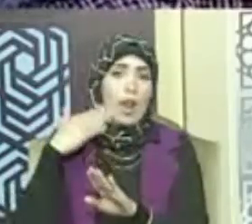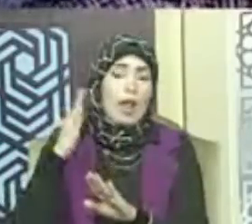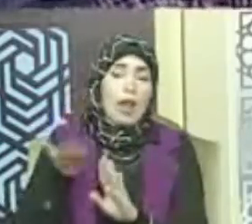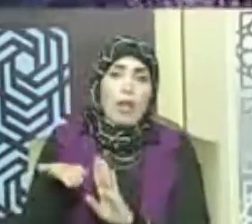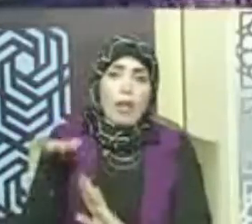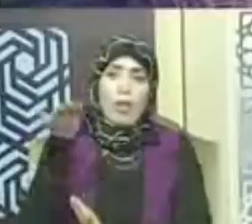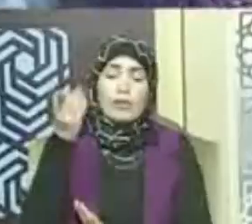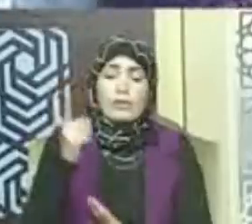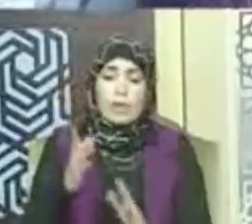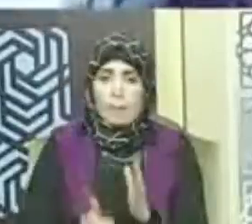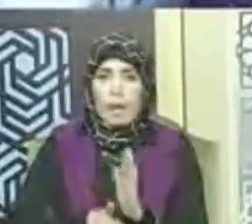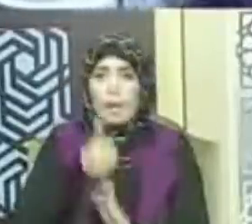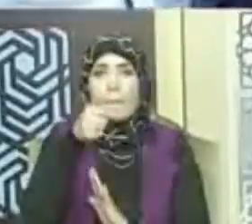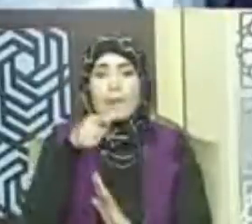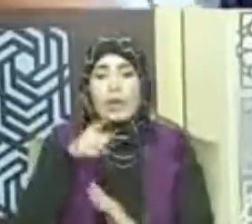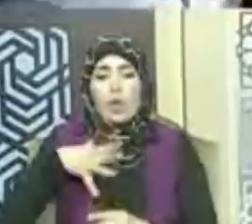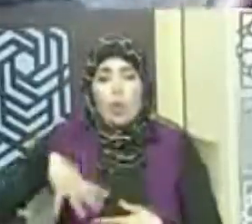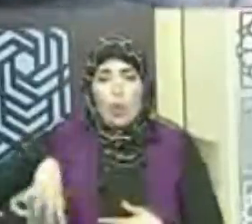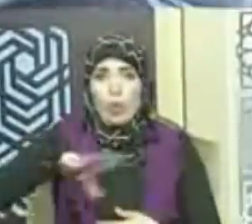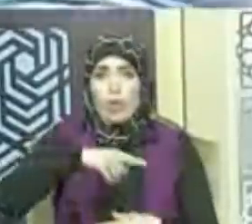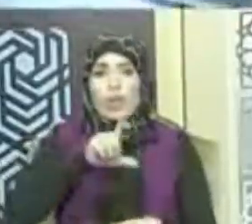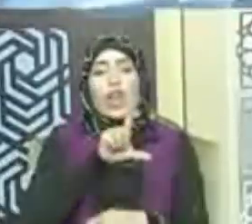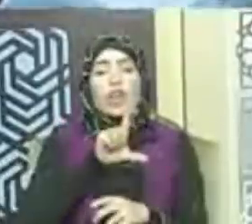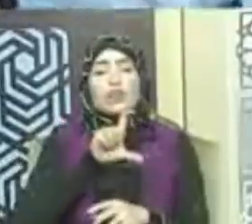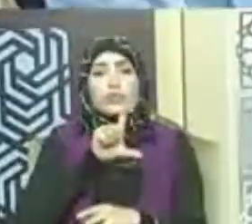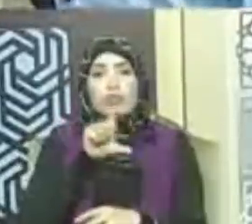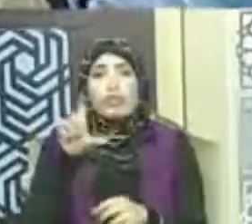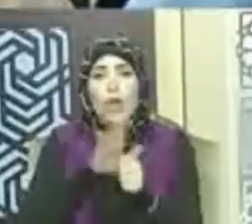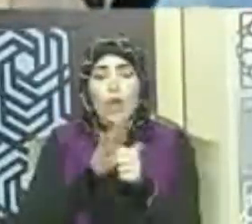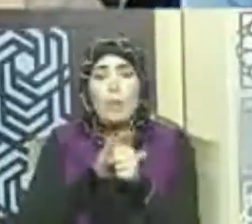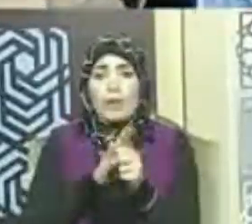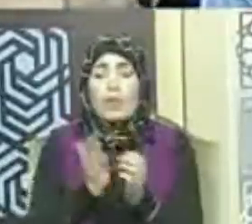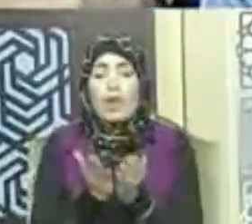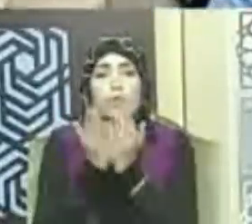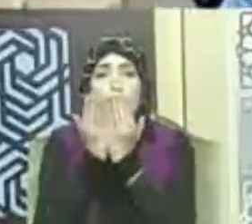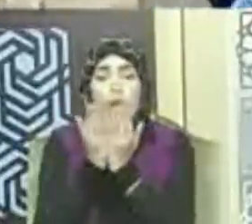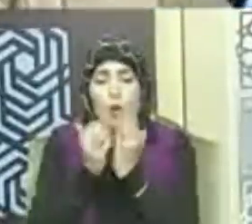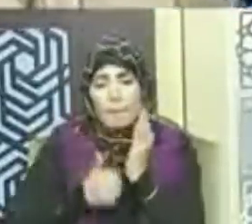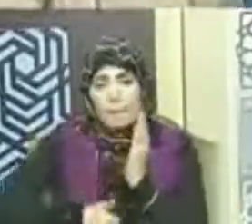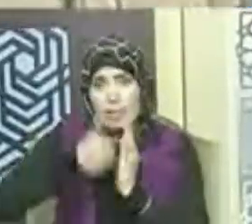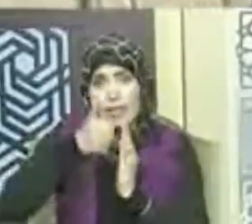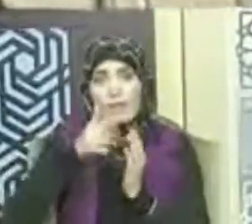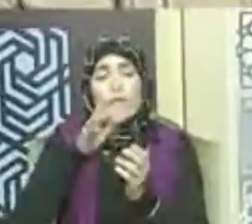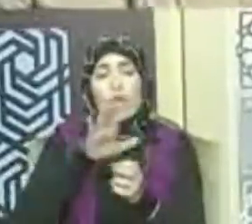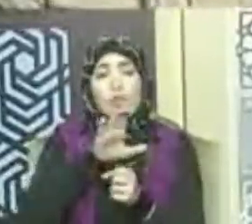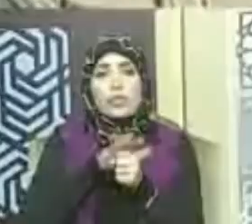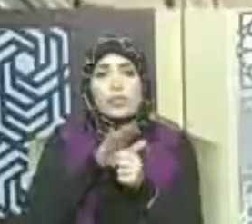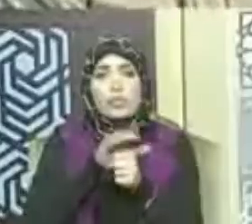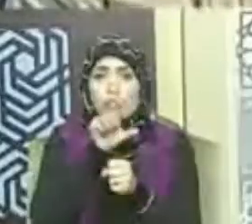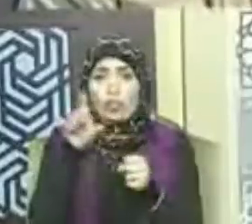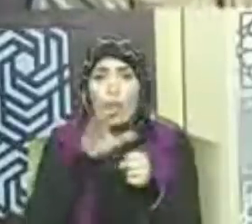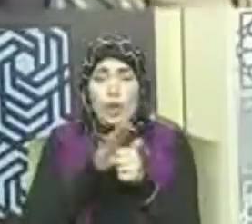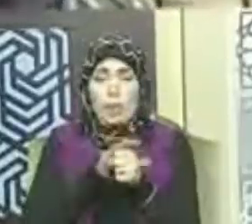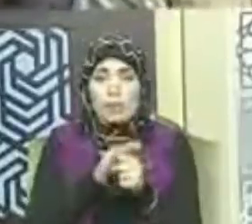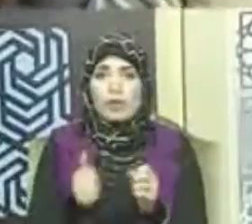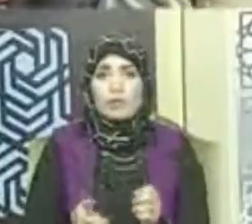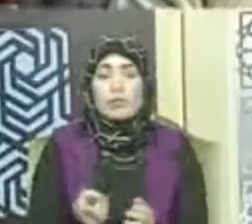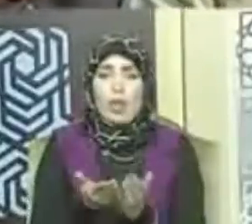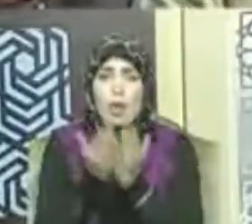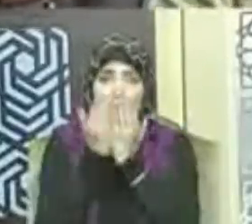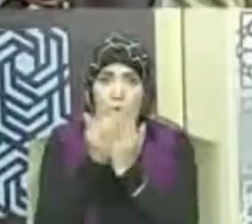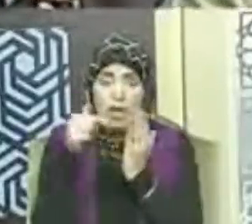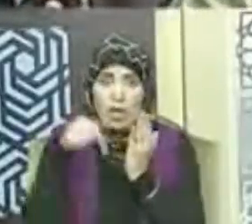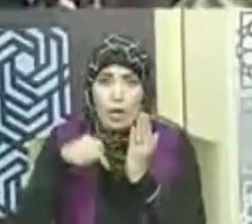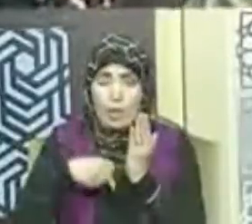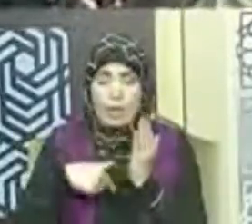أن يبلغني وإياكم جميعا رمضان. اللهم بلغنا رمضان، اللهم طهرنا